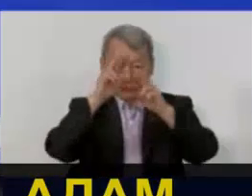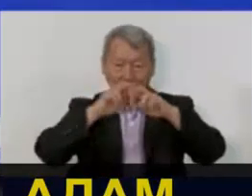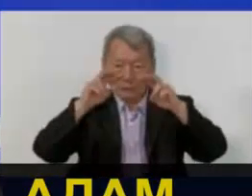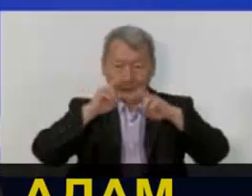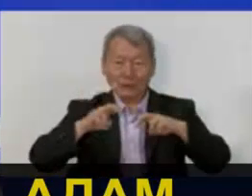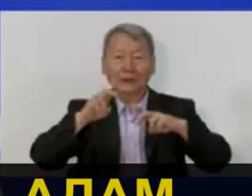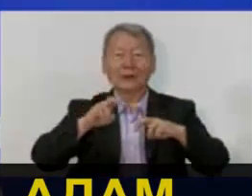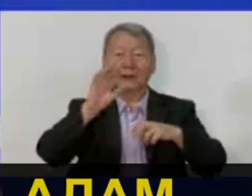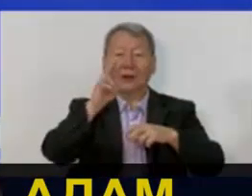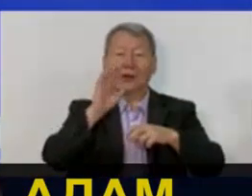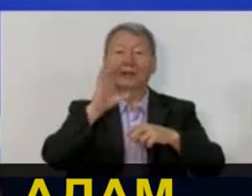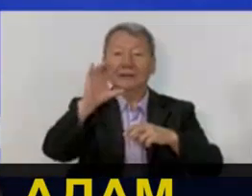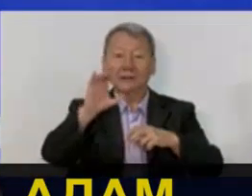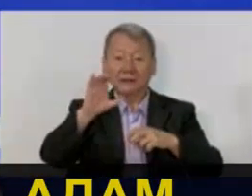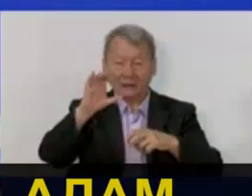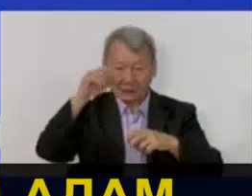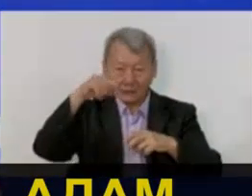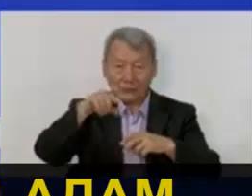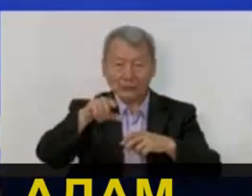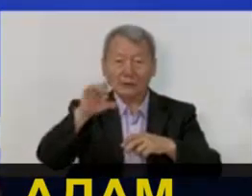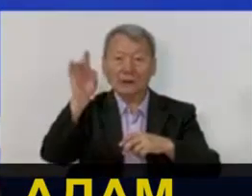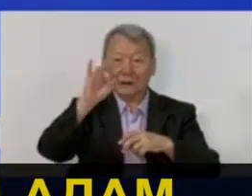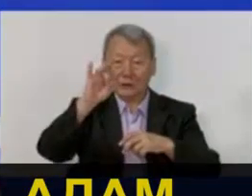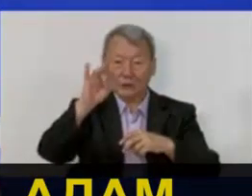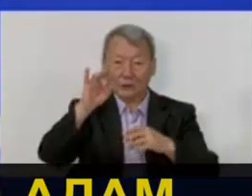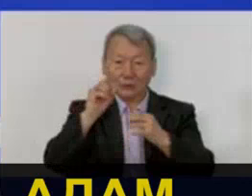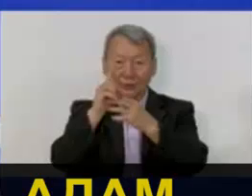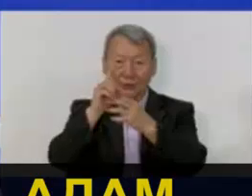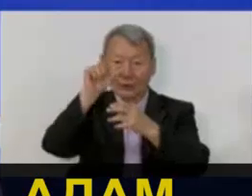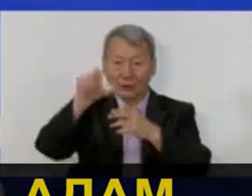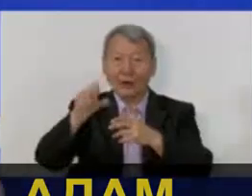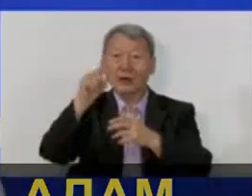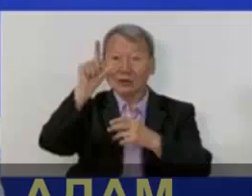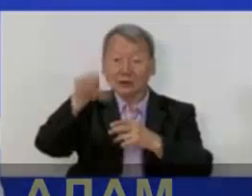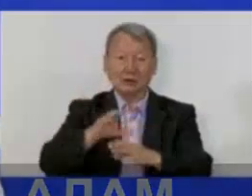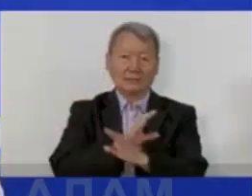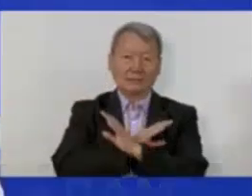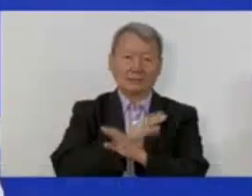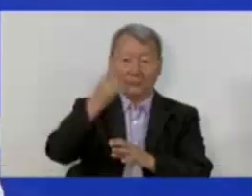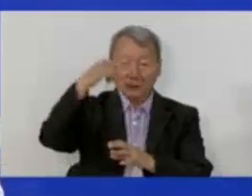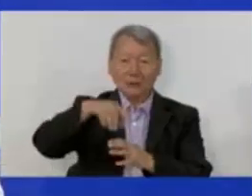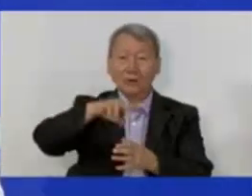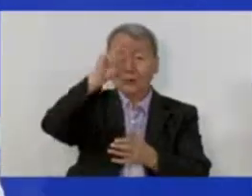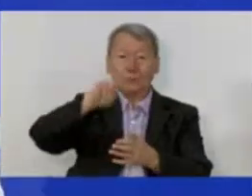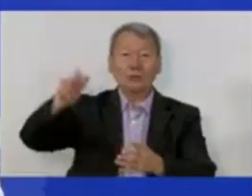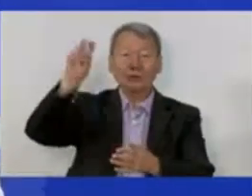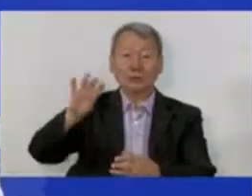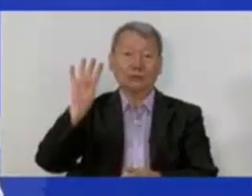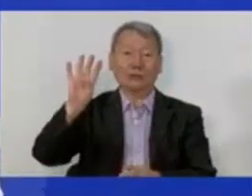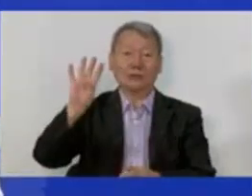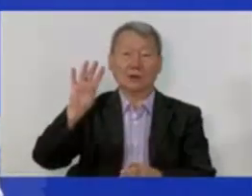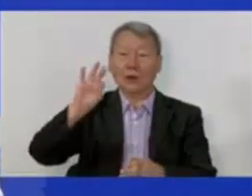эпидемиологиялық тастықталған COVID-19 ілдетінен республика бойынша 11 өлім қатталды. Алардың ішінен Бишкек шаарында